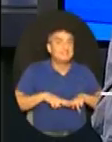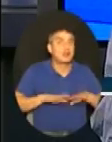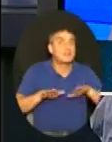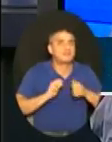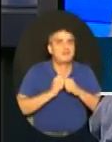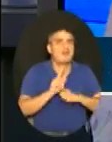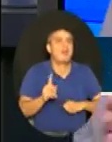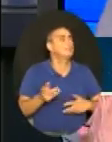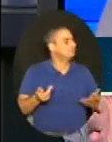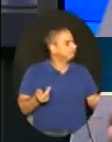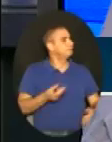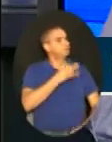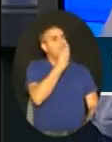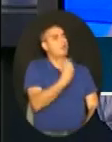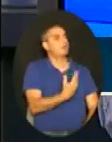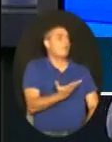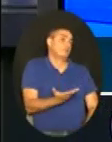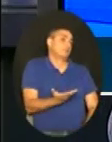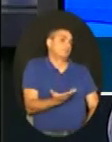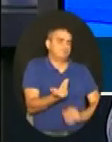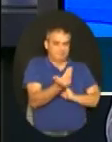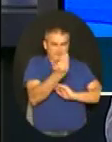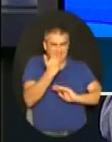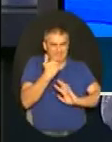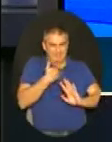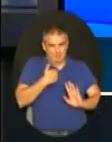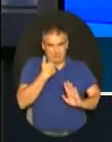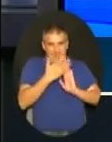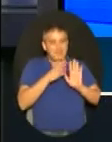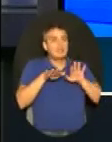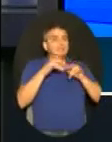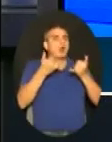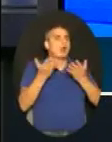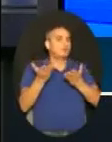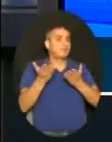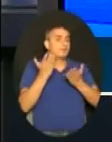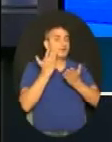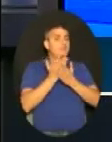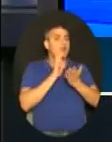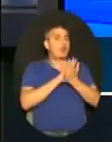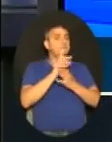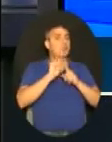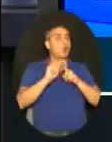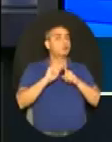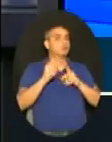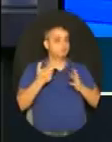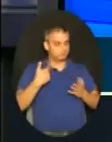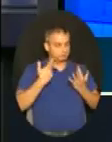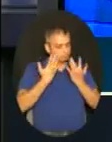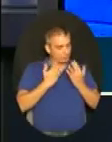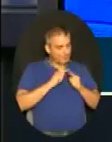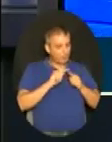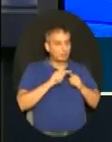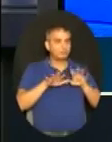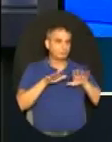זו השאלה. שאלה טובה. לפני זה אני רק רוצה לומר משהו על הממשלה הנוכחית, 15 חודש, אורית, אנחנו סופרים